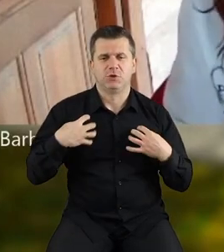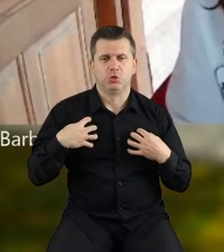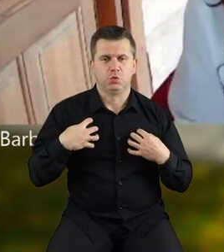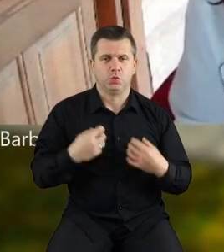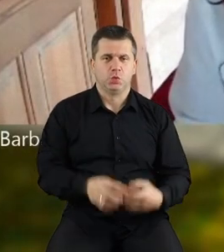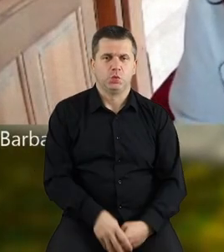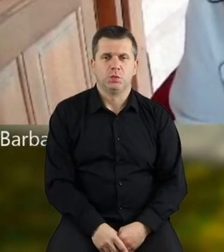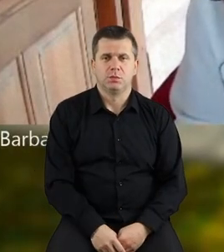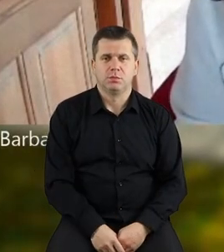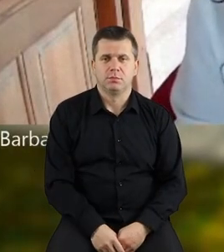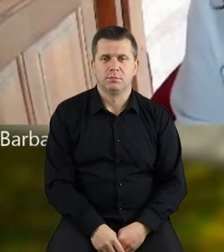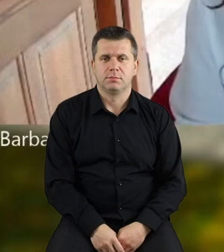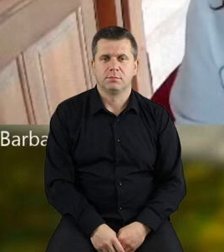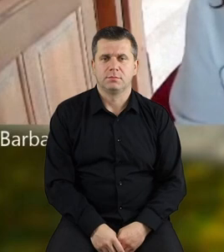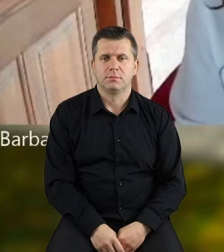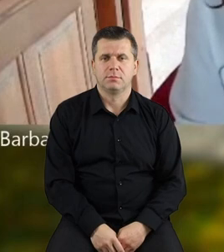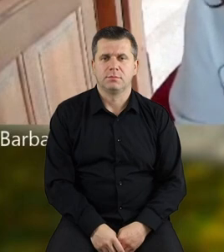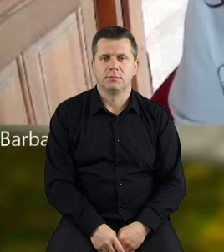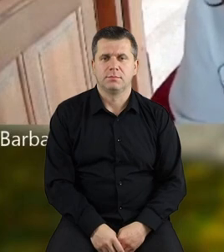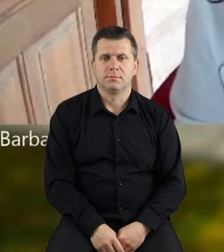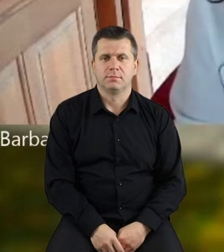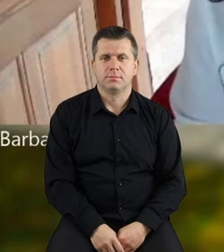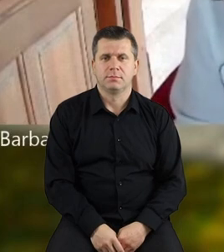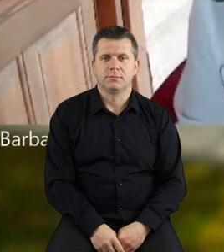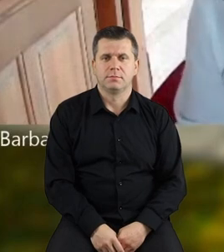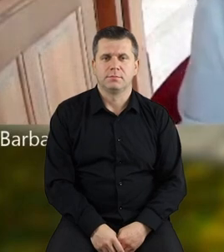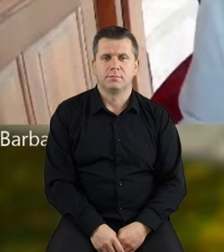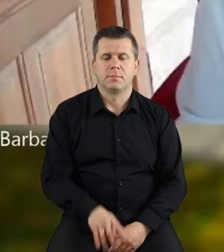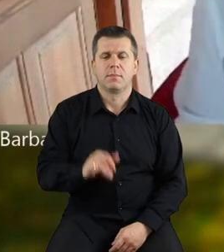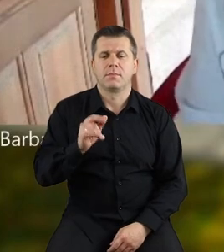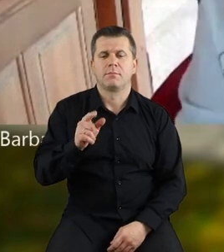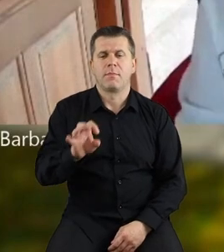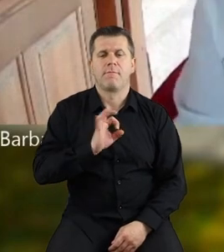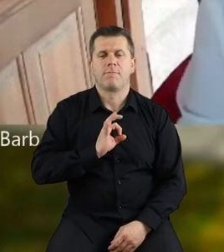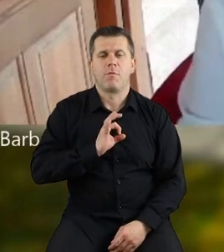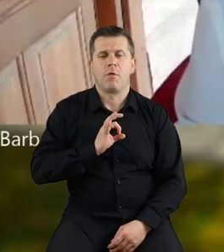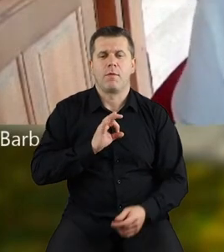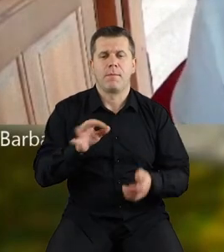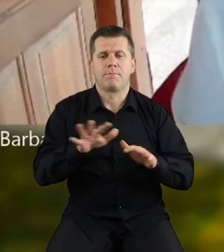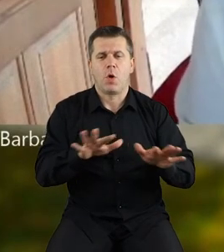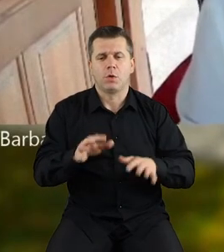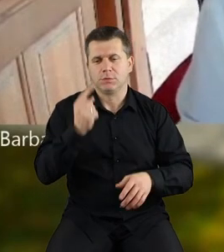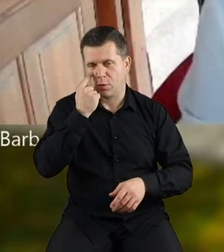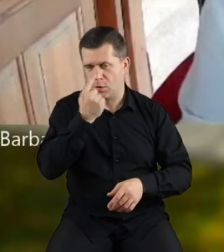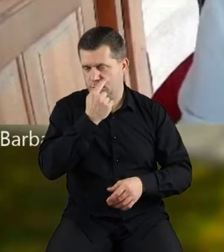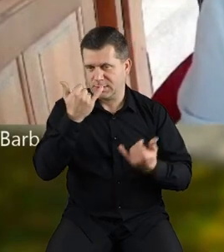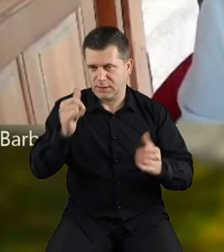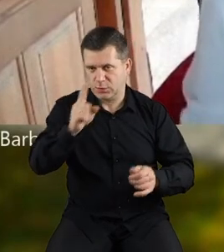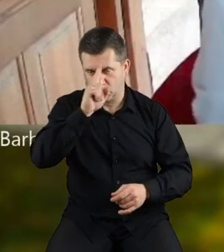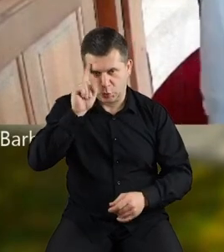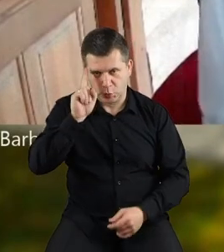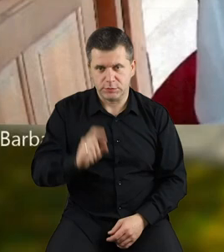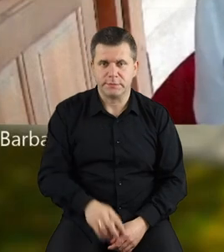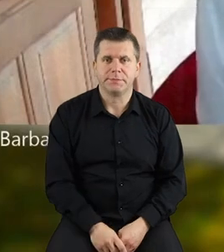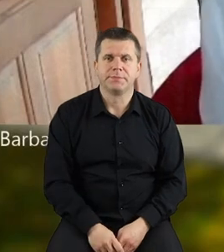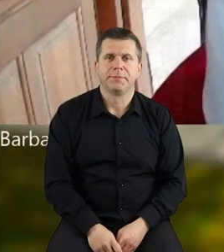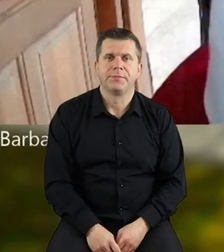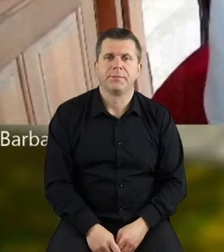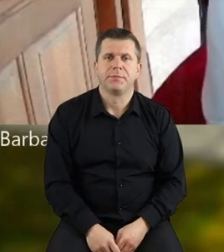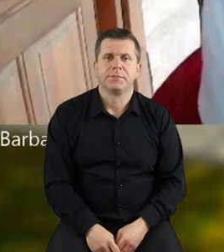traciliśmy w życiu. Gdy traciliśmy w życiu jakby swoją pozycję w oczach innych ludzi.